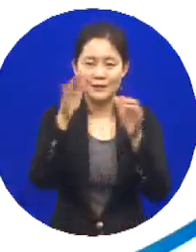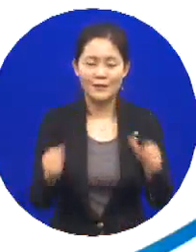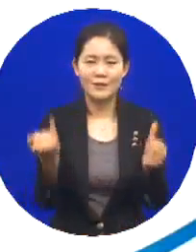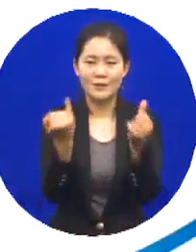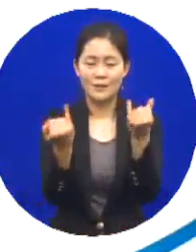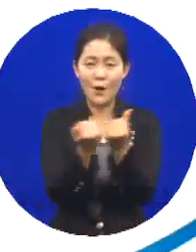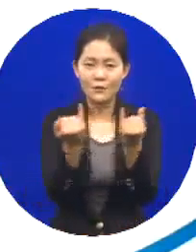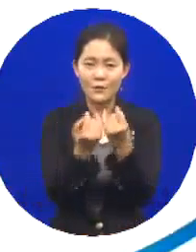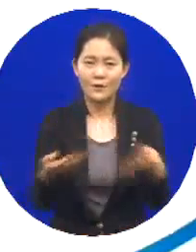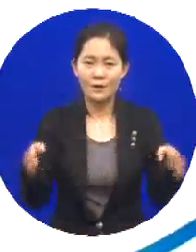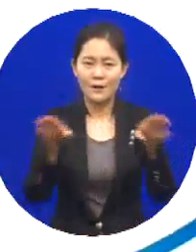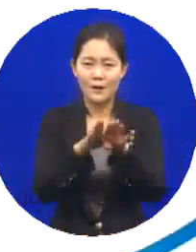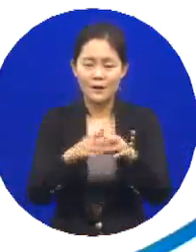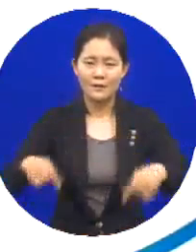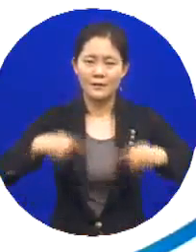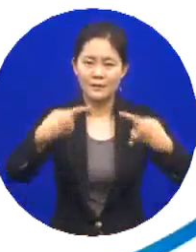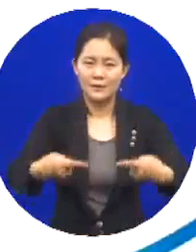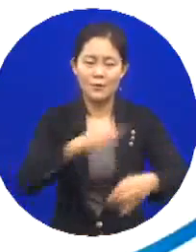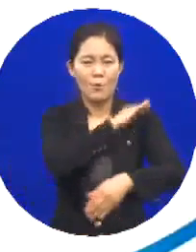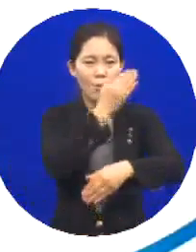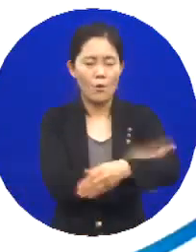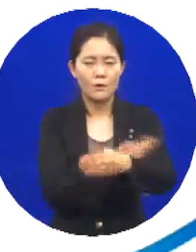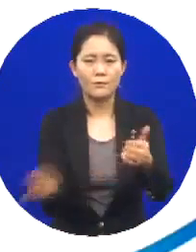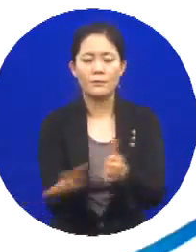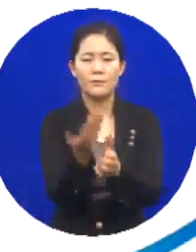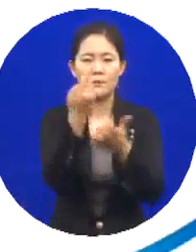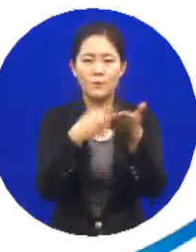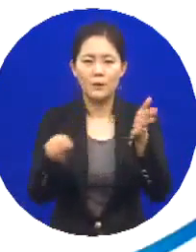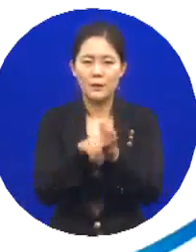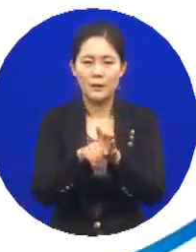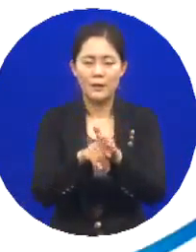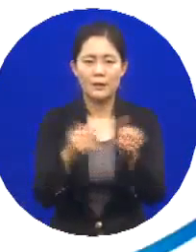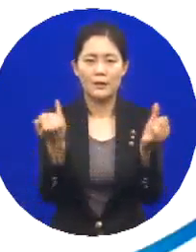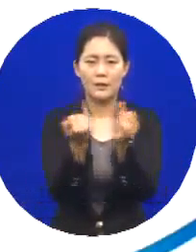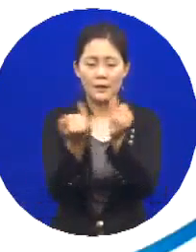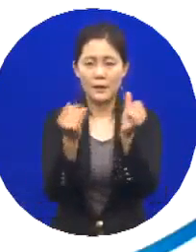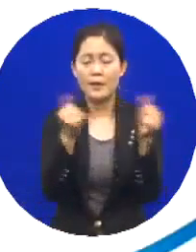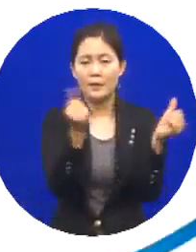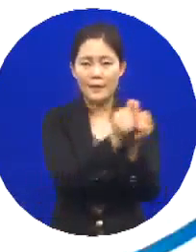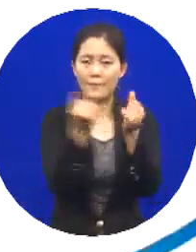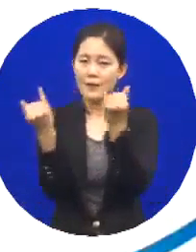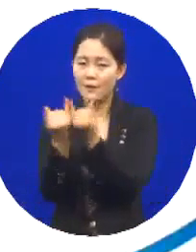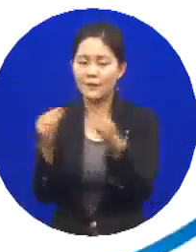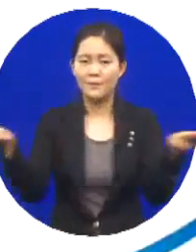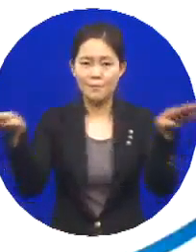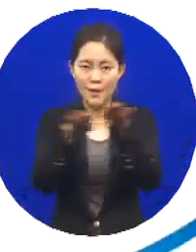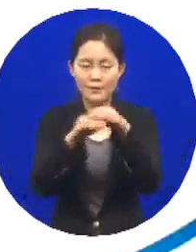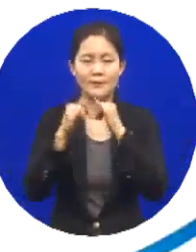용인시는 여성의 사회참여 확대와 인권보호, 권익증진 등 양성평등에 기여한 유공자를 선발해